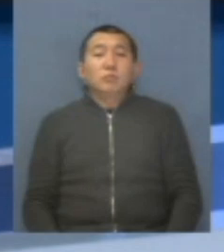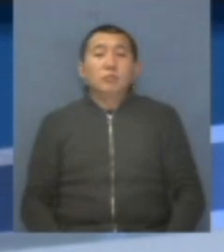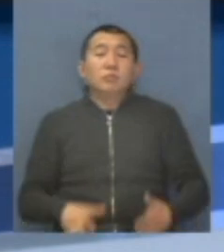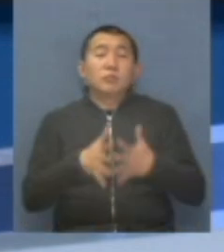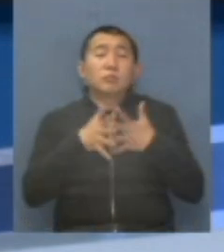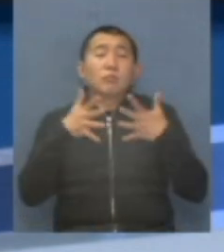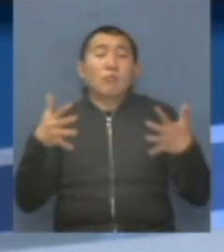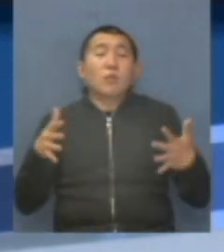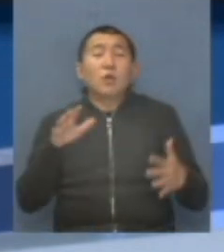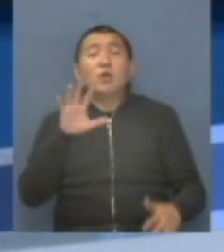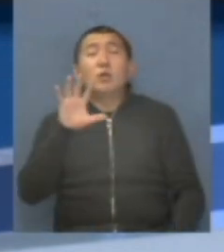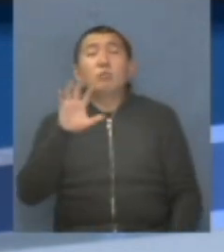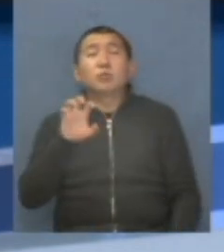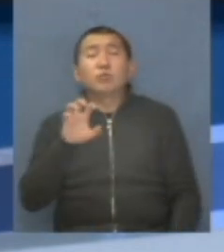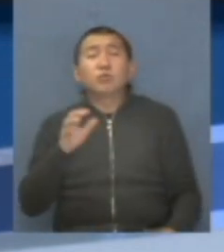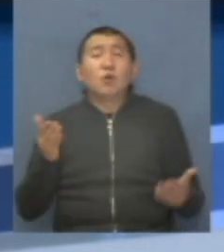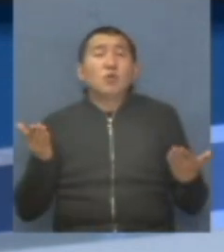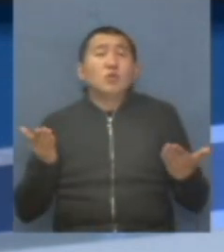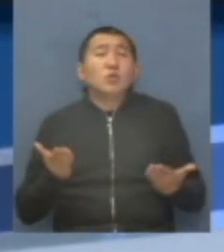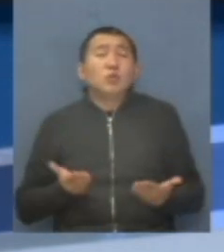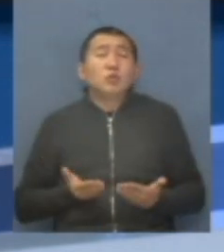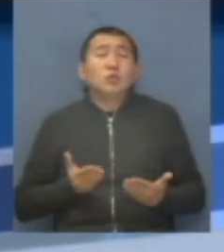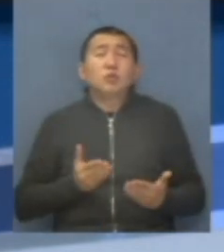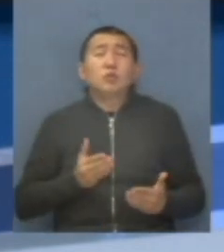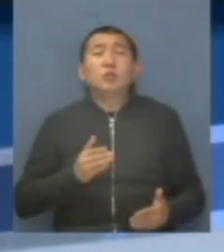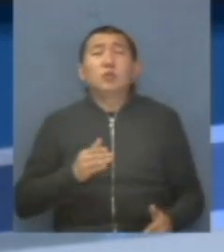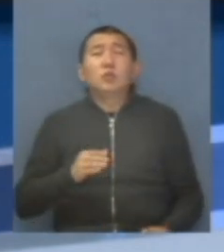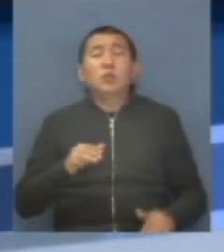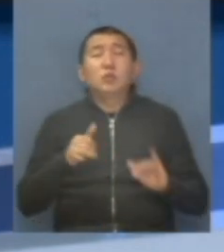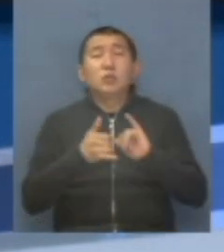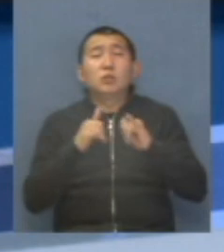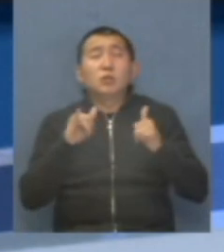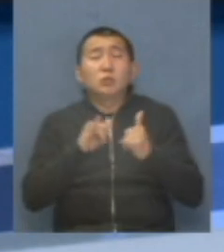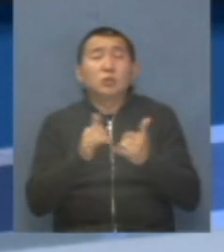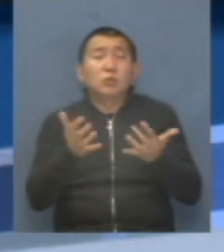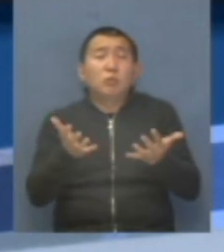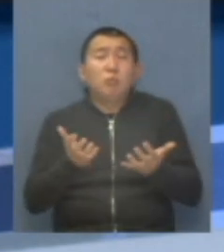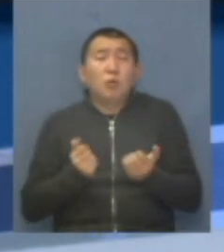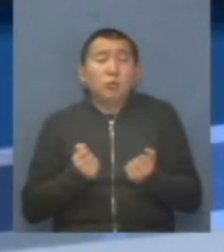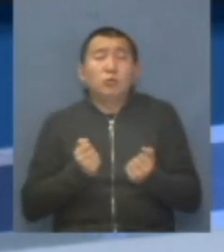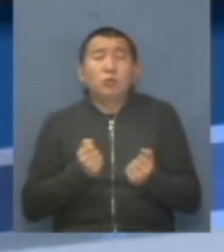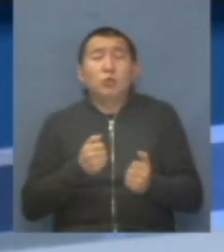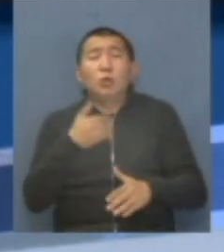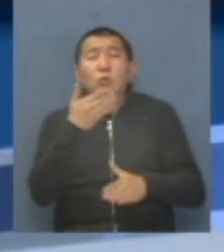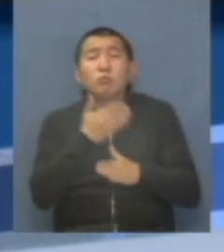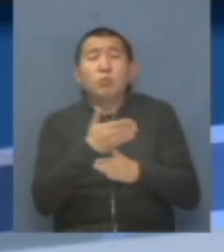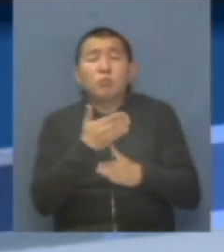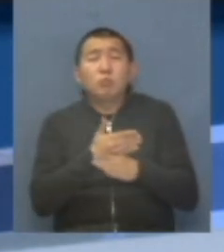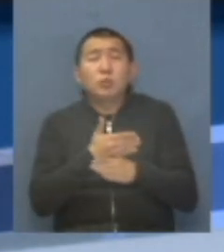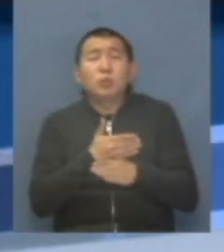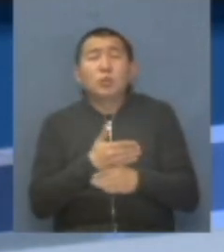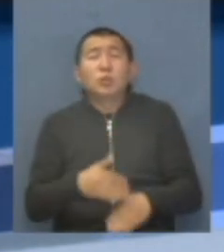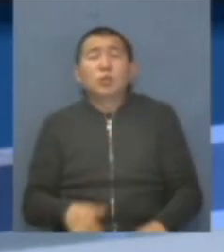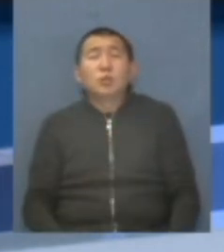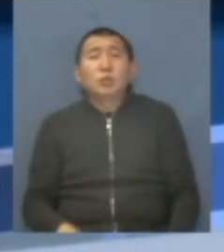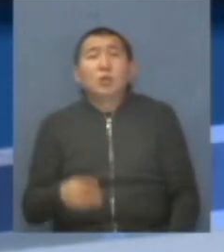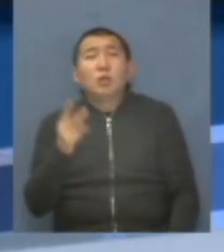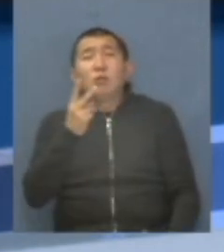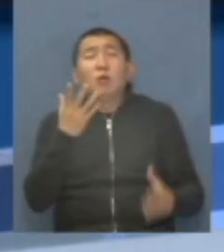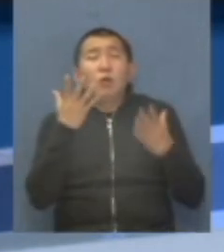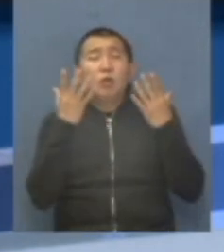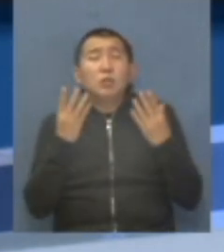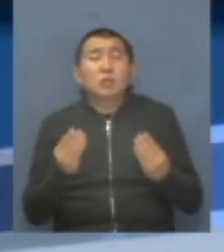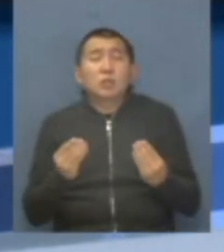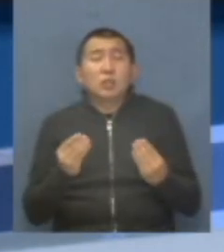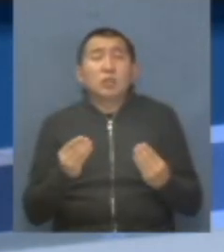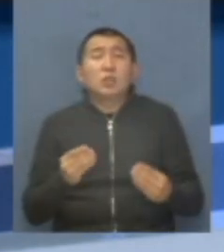Более 500 жителей региона получили продовольственную помощь в первый день священного праздника мусульман Курбан-Айт. Во второй день в областном центре